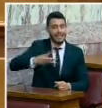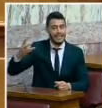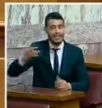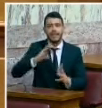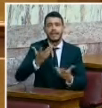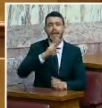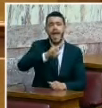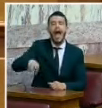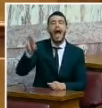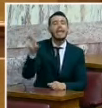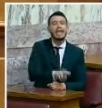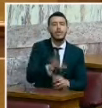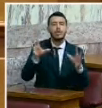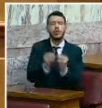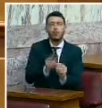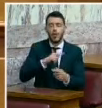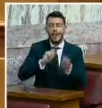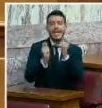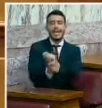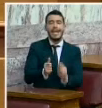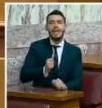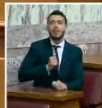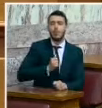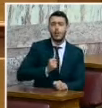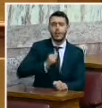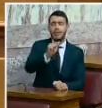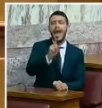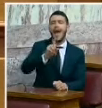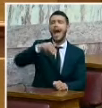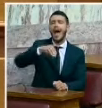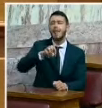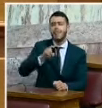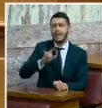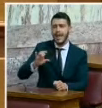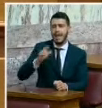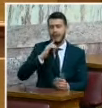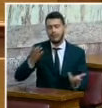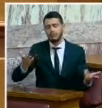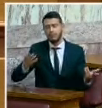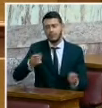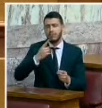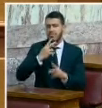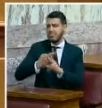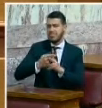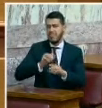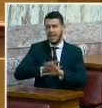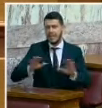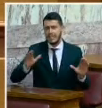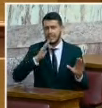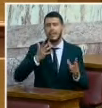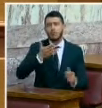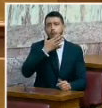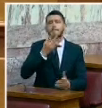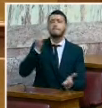ιδιωτικοποίησης του ΑΔΜΙΕ. Αφήνω στην άκρη το γεγονός ότι κάνατε στη συνέχεια, δεν έχει καμία σημασία, γιατί ήταν άλλη μια μνημειώδης κολοτούμπα.